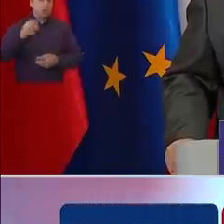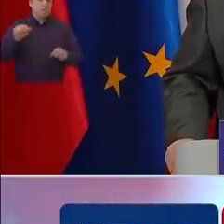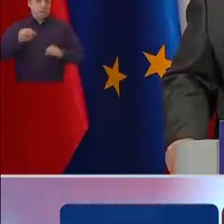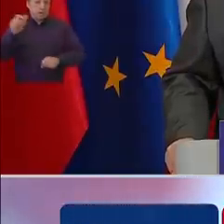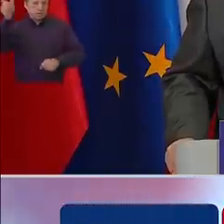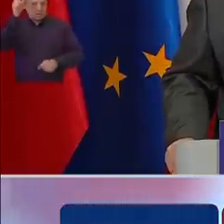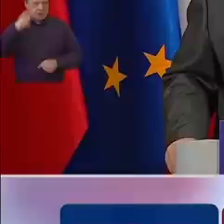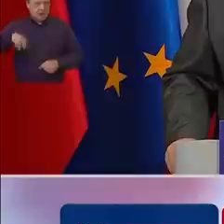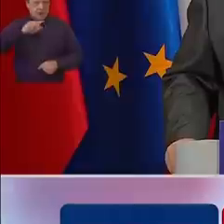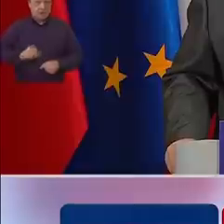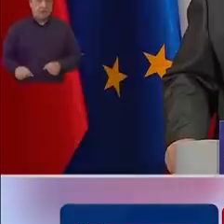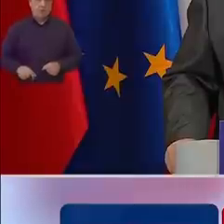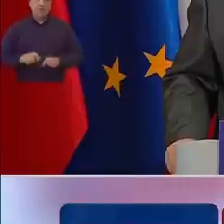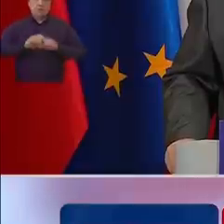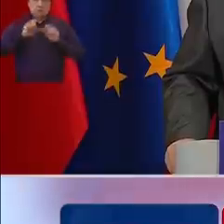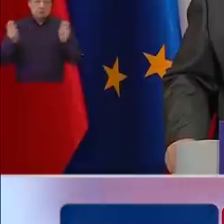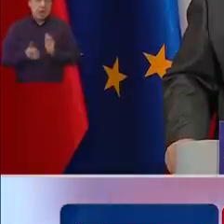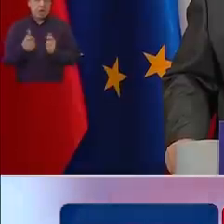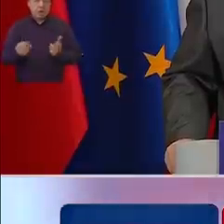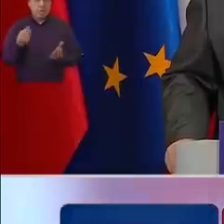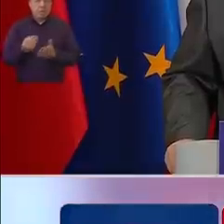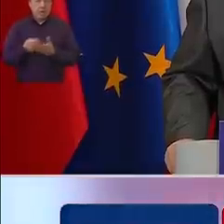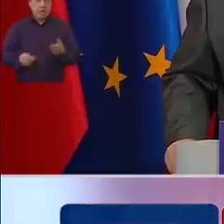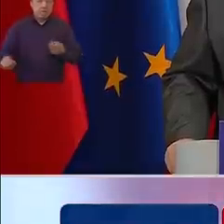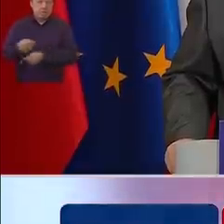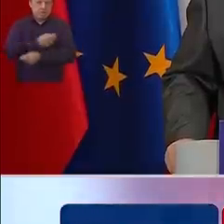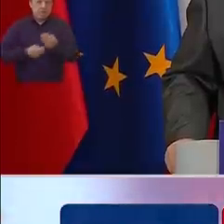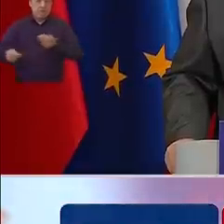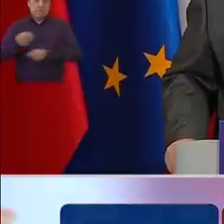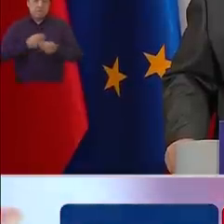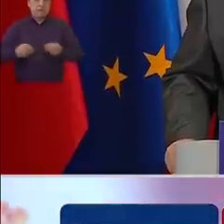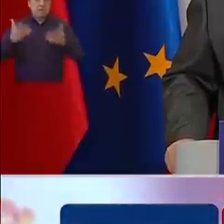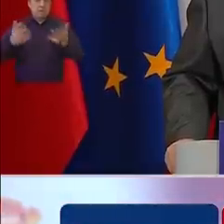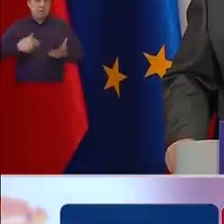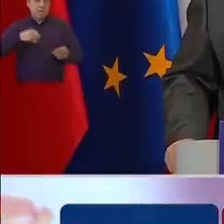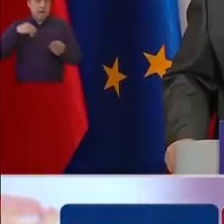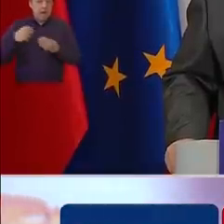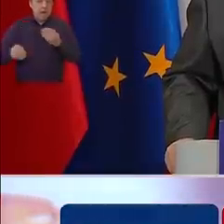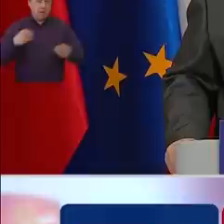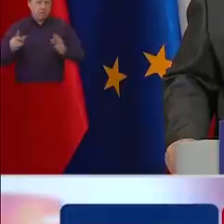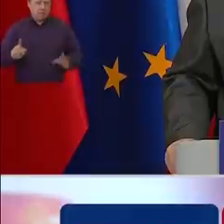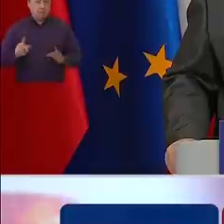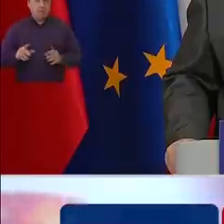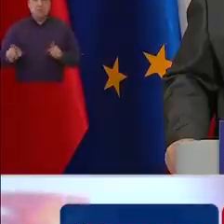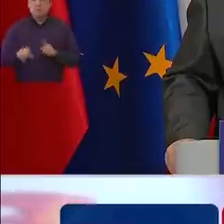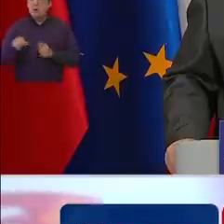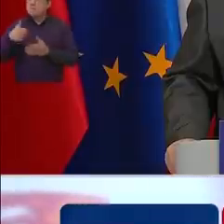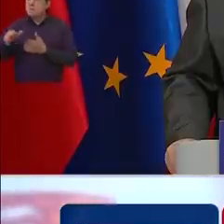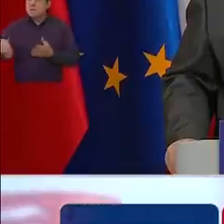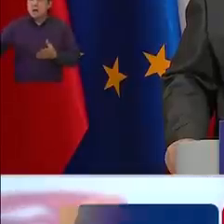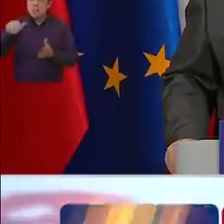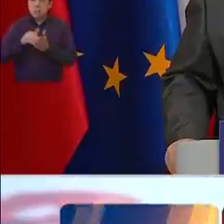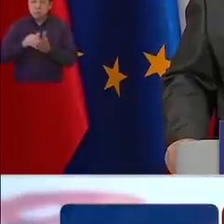znakomicie rozbudowujemy całą tą sferę finansów, aby ona była elastyczna i odpowiednio duża do tych zadań i wydatków,